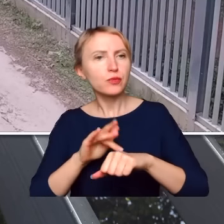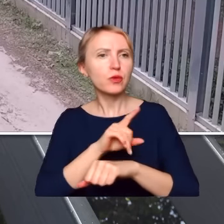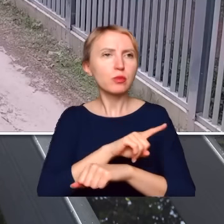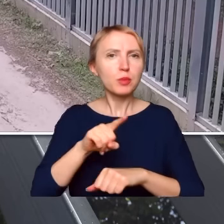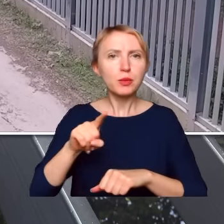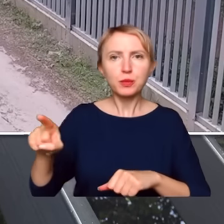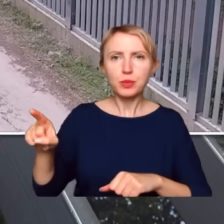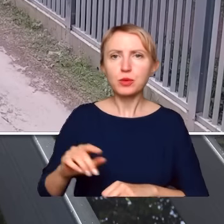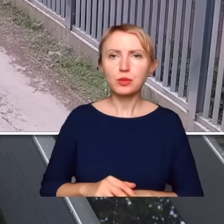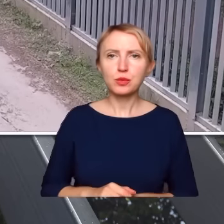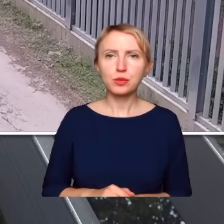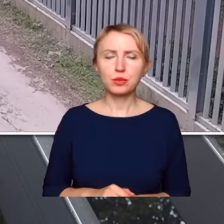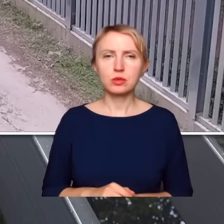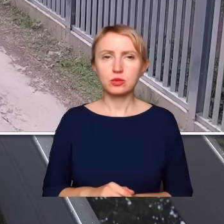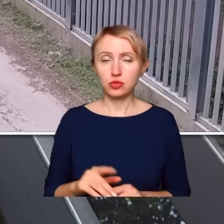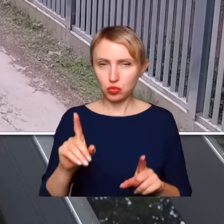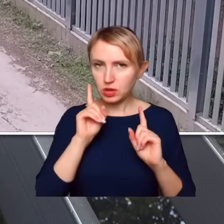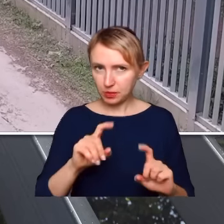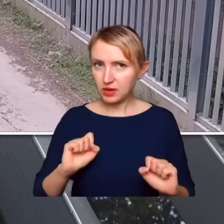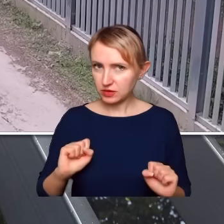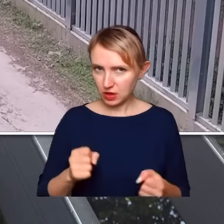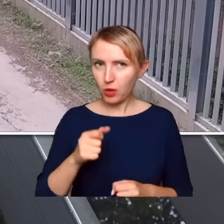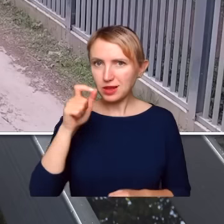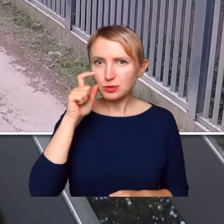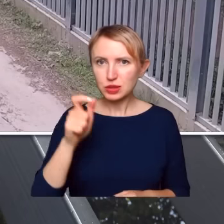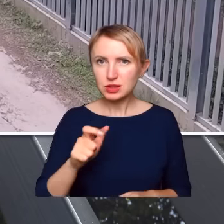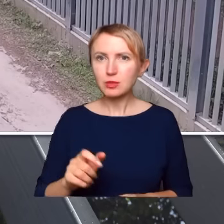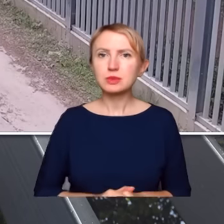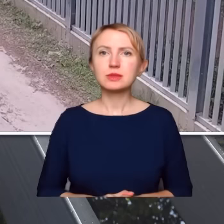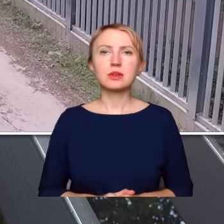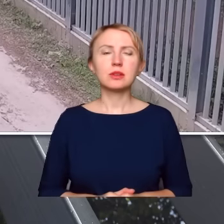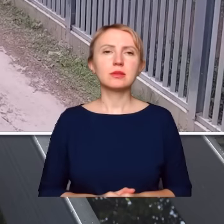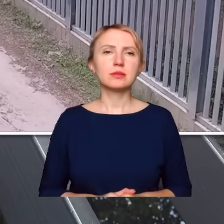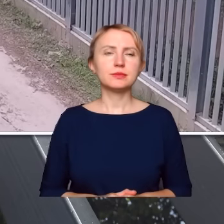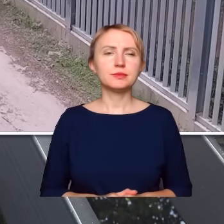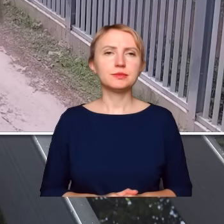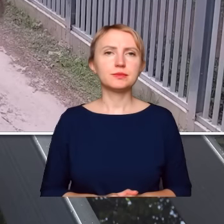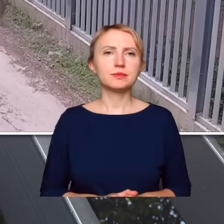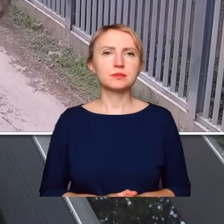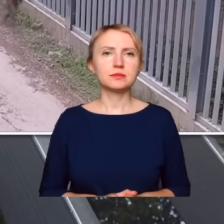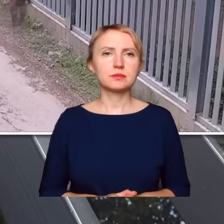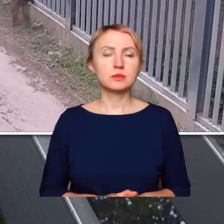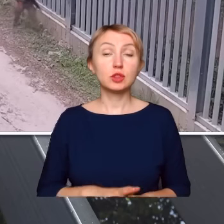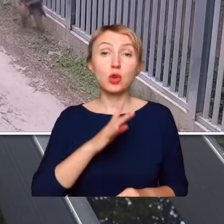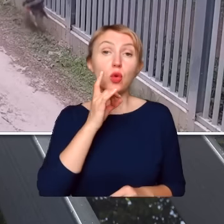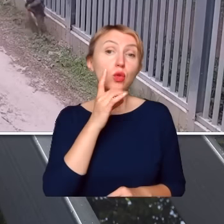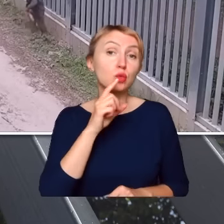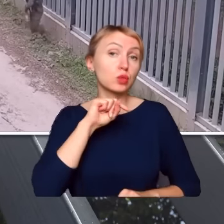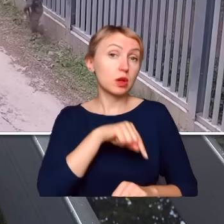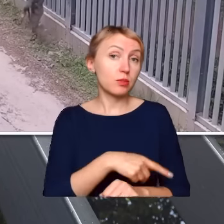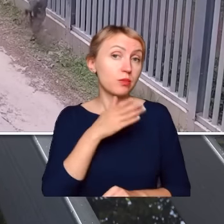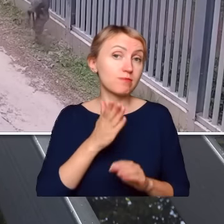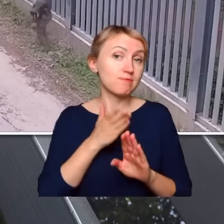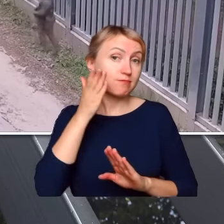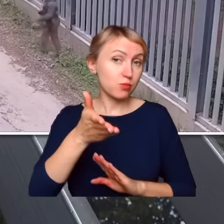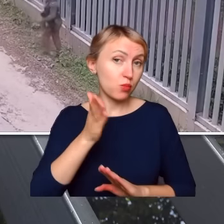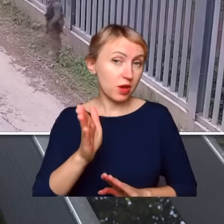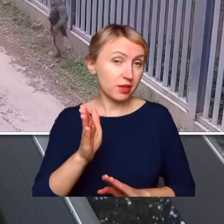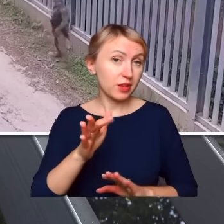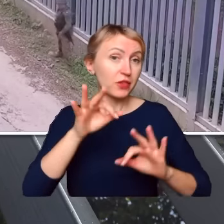czy to są rzeczywiście działania przestępcze? Czy kiedyś powstaną z tego zarzuty prokuratorskie i winni